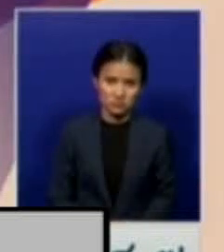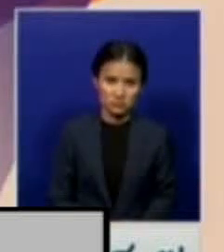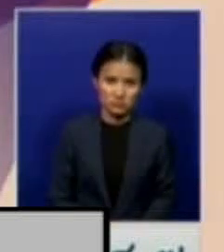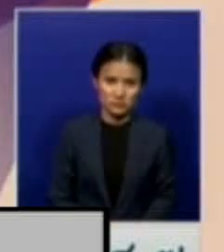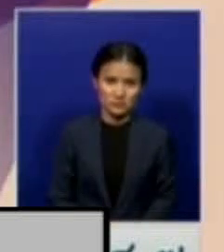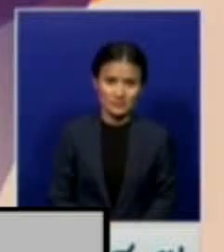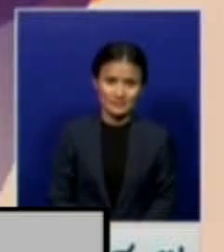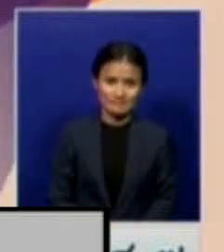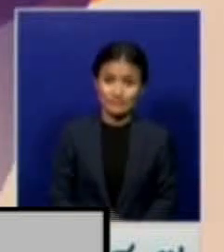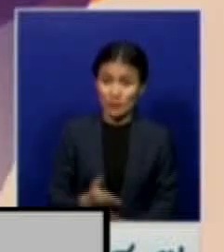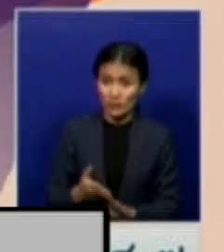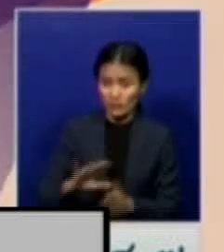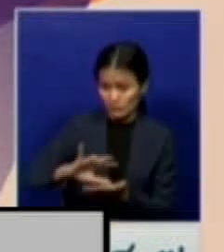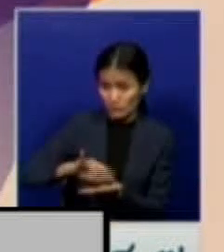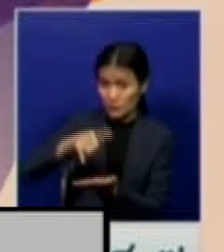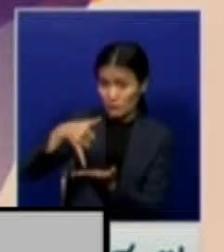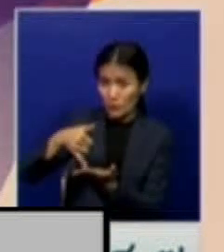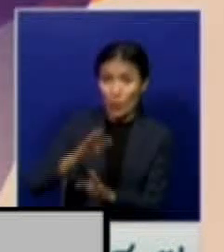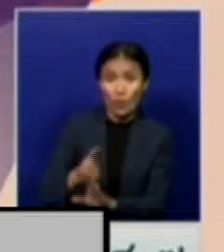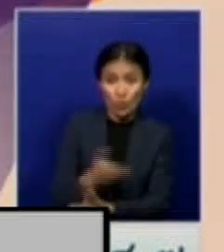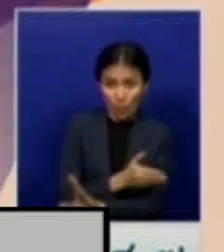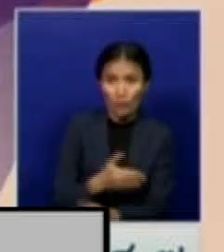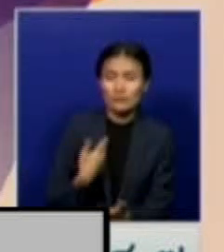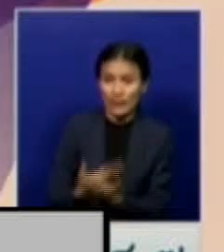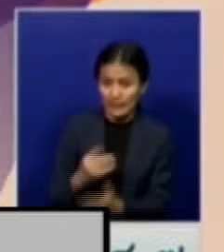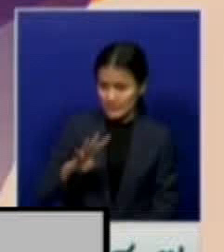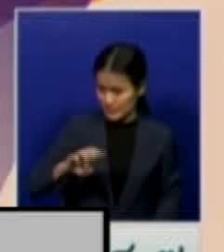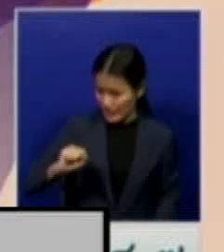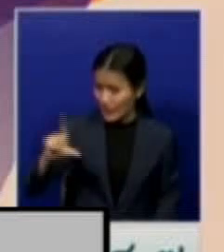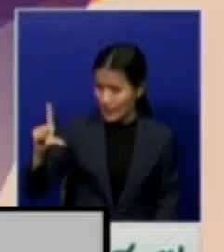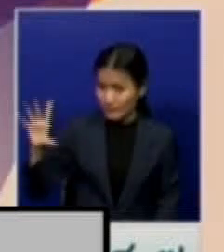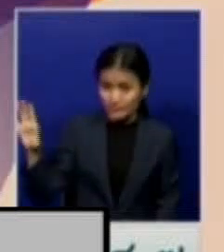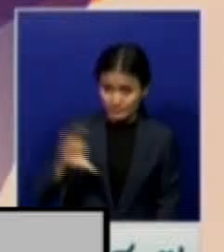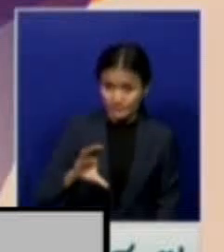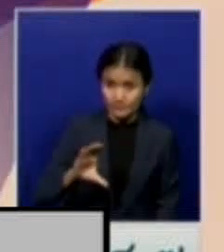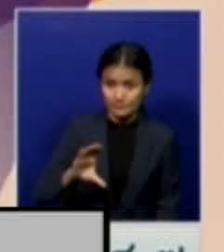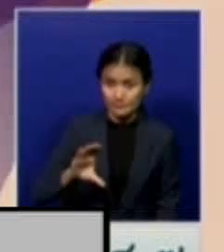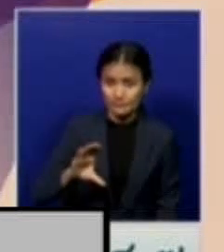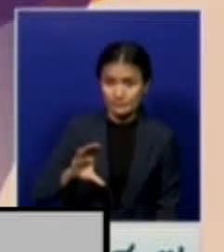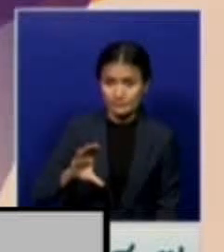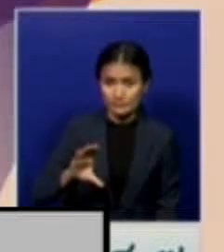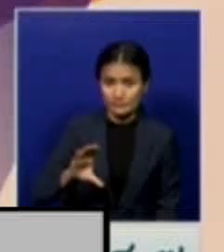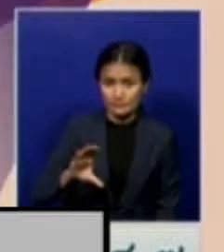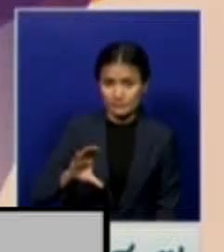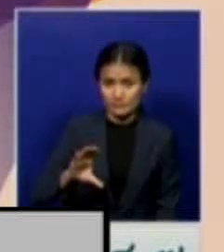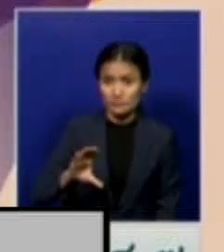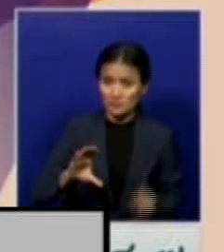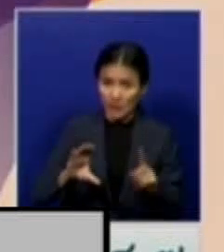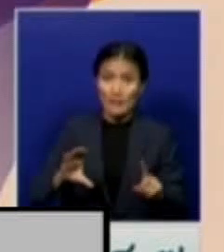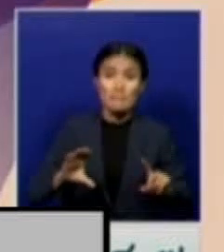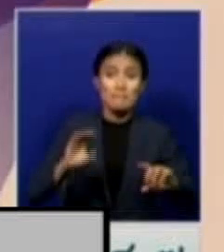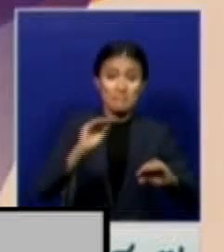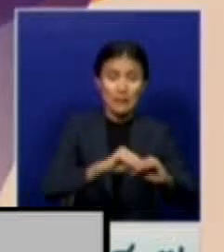ก่อนที่จะฟื้นฟูรัฐบาลควรเอาเงิน4แสนล้านไปเติมเต็มในงบเยียวยา